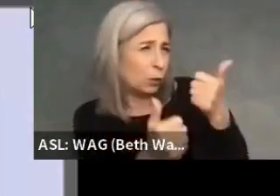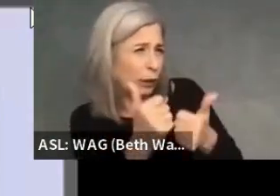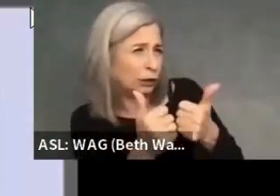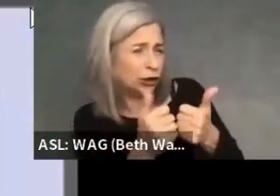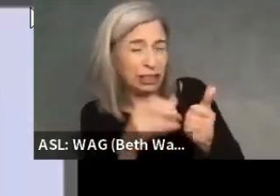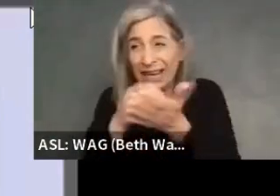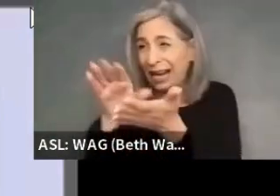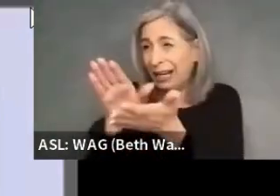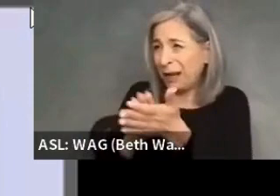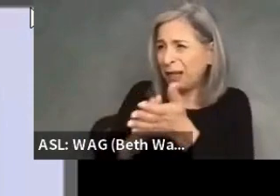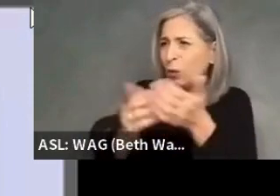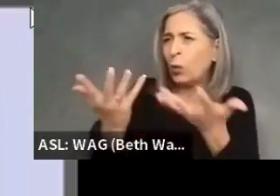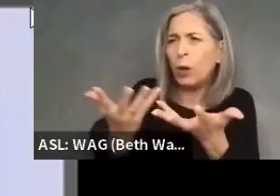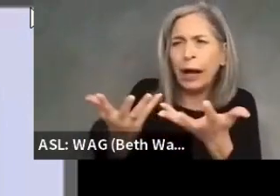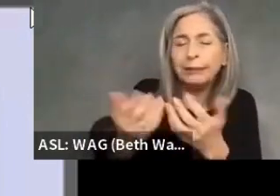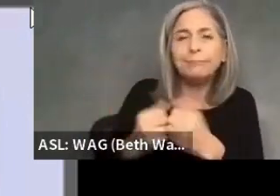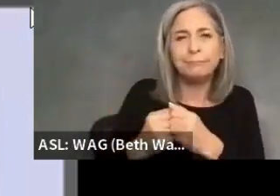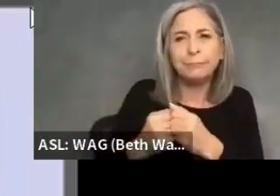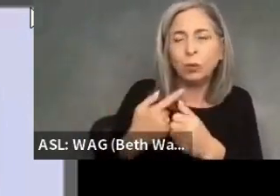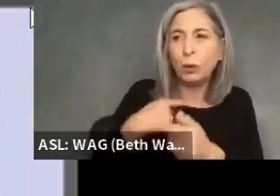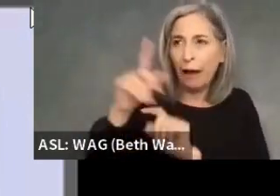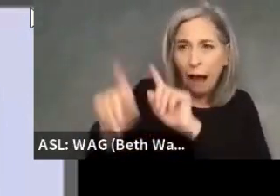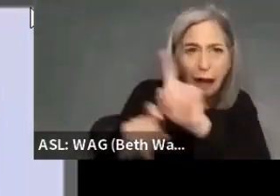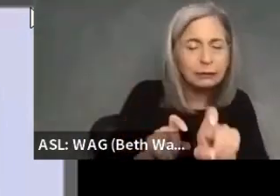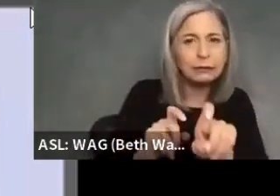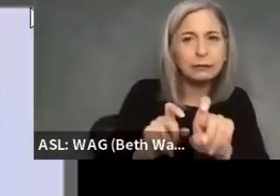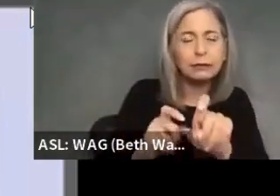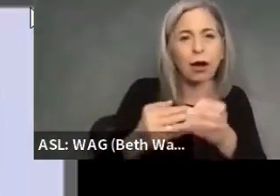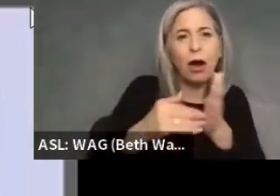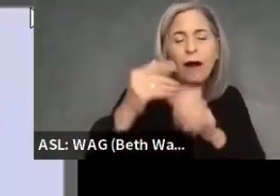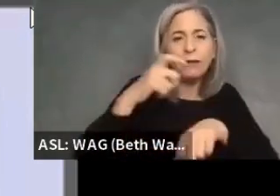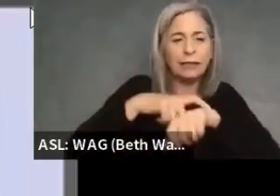有很多的问题、疑问，或者，